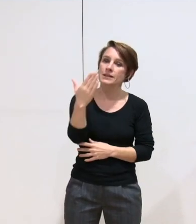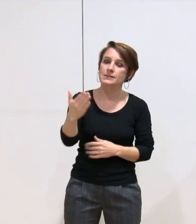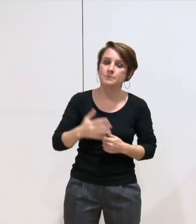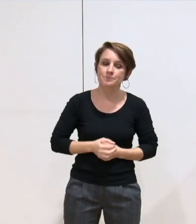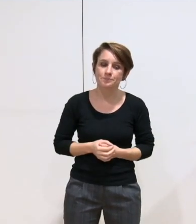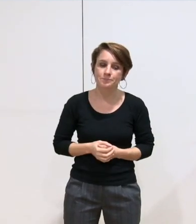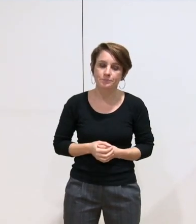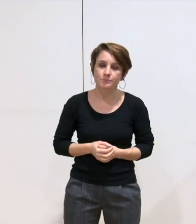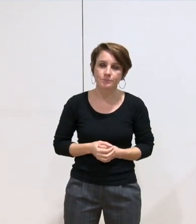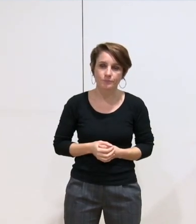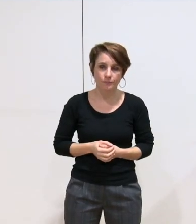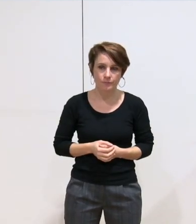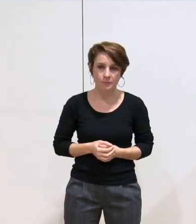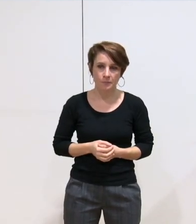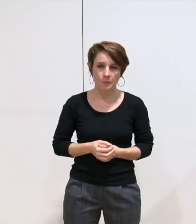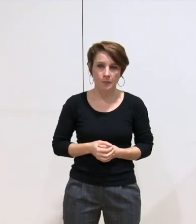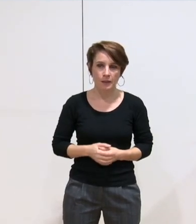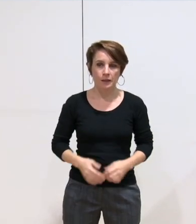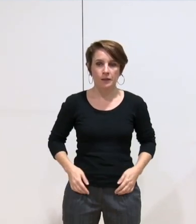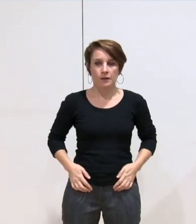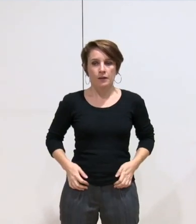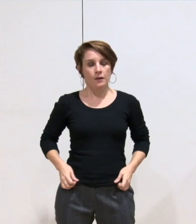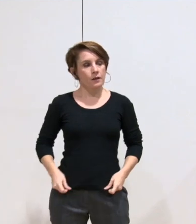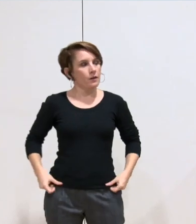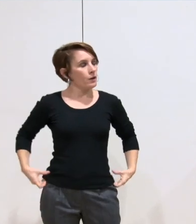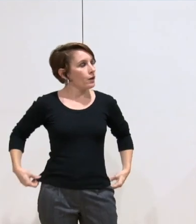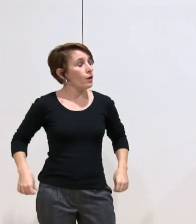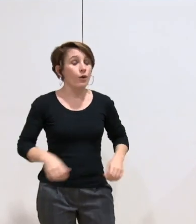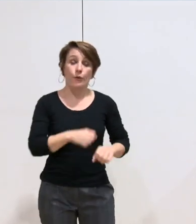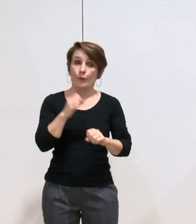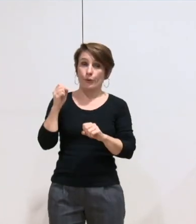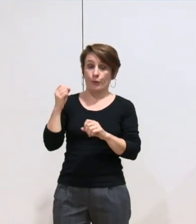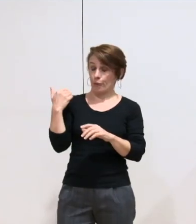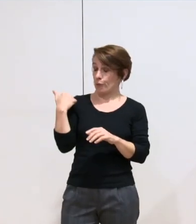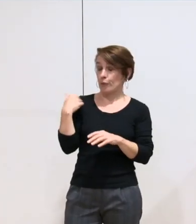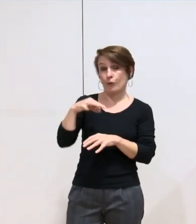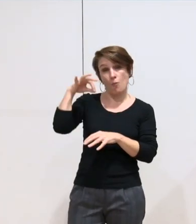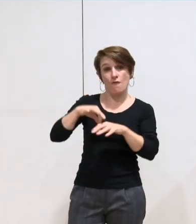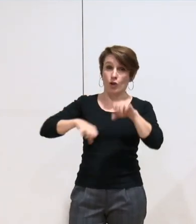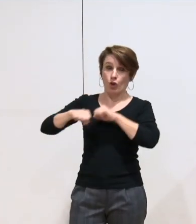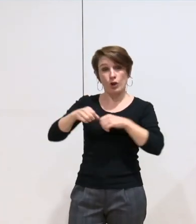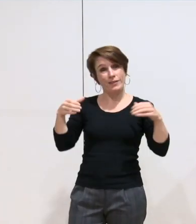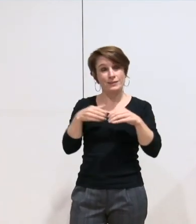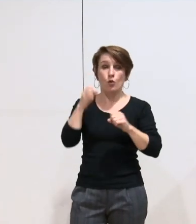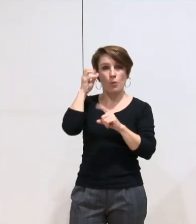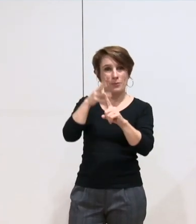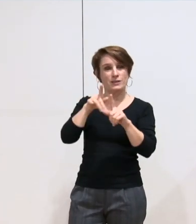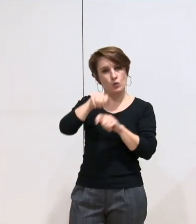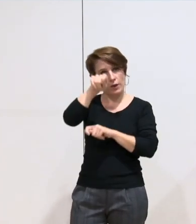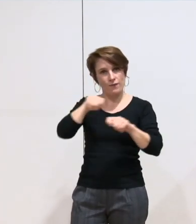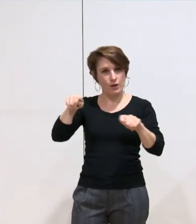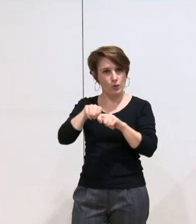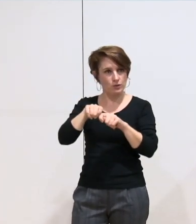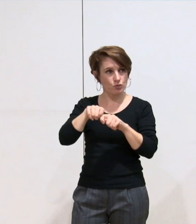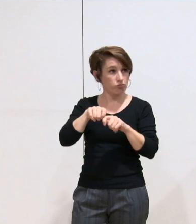Je crois que lors du vote de cette mission d'information et d'évaluation, il y a eu de fait un vote